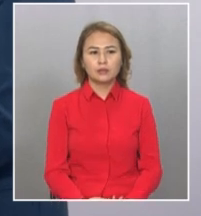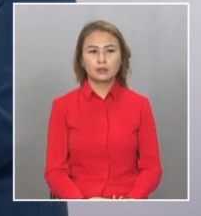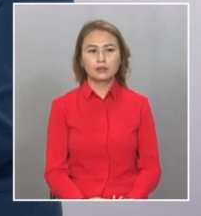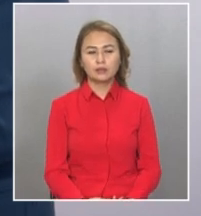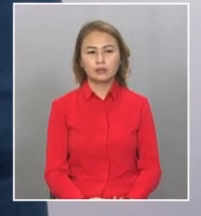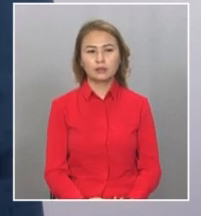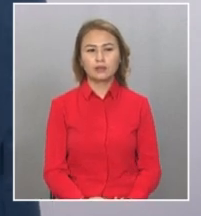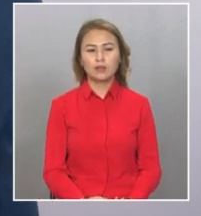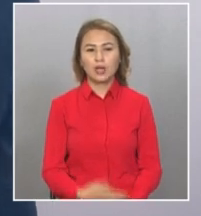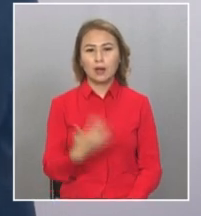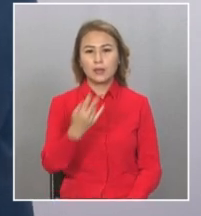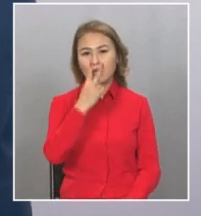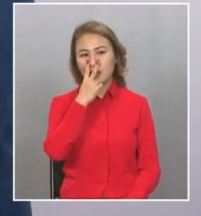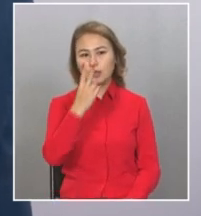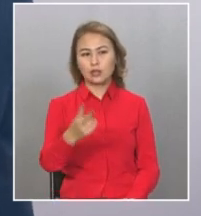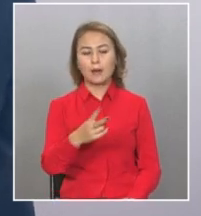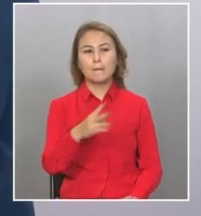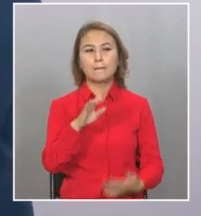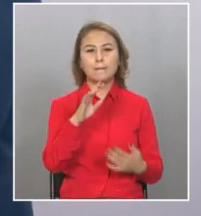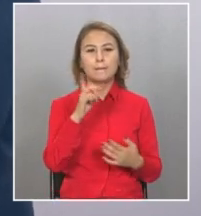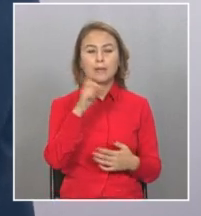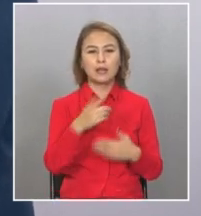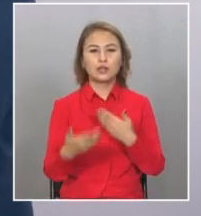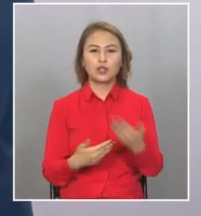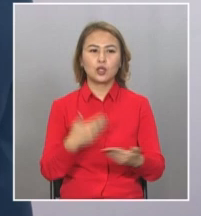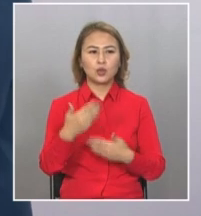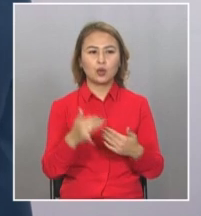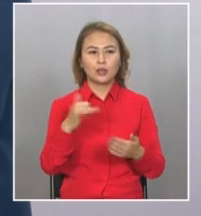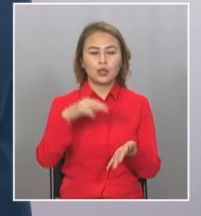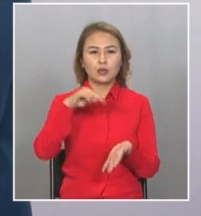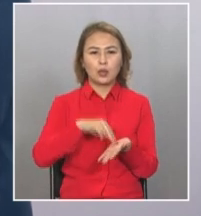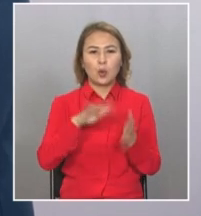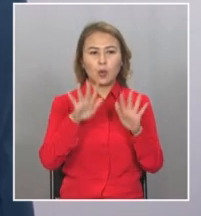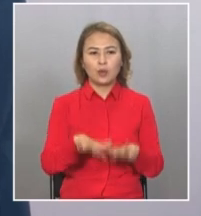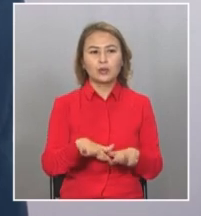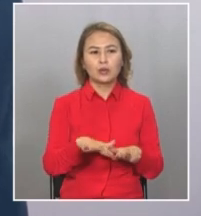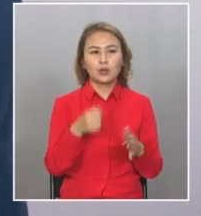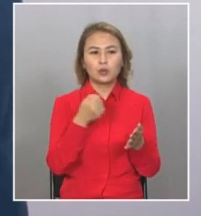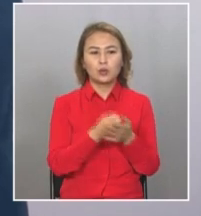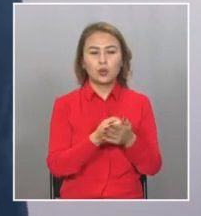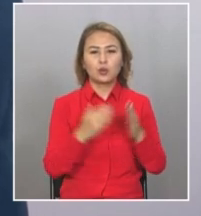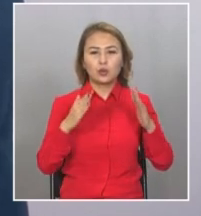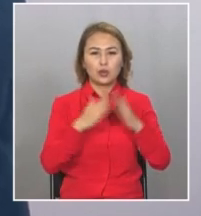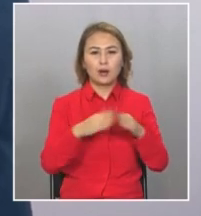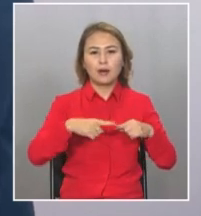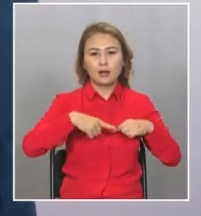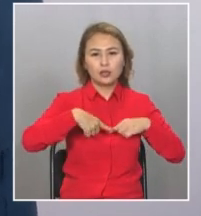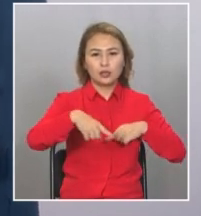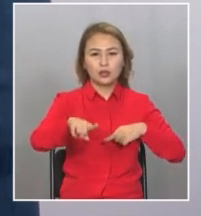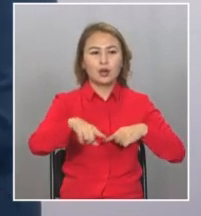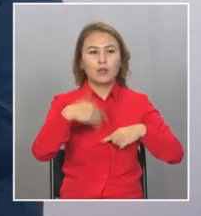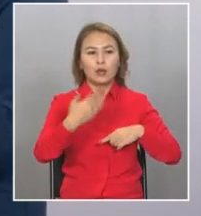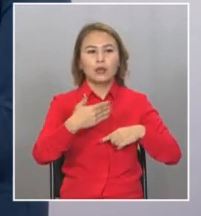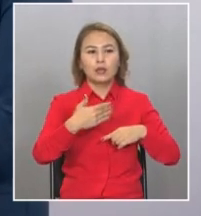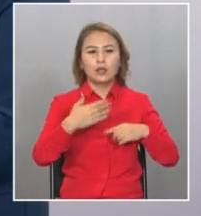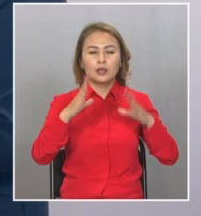Енді біз қарап тұрсақ, баланың жүрген жолы мен баланың тұрған орнан үйге дейінгі қашықтықты көрсетсек, міне тік